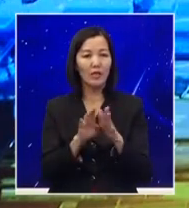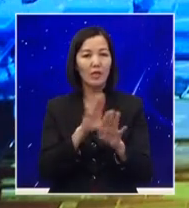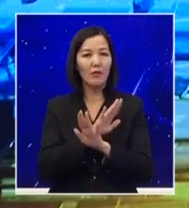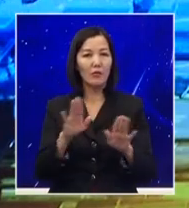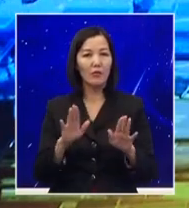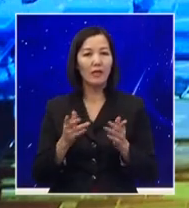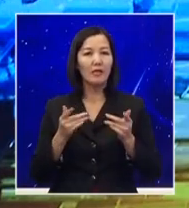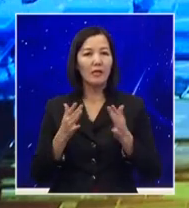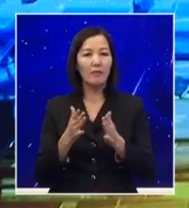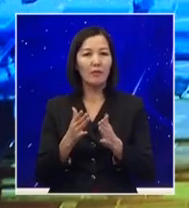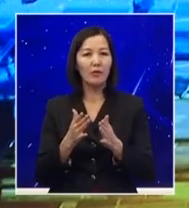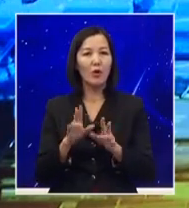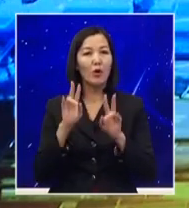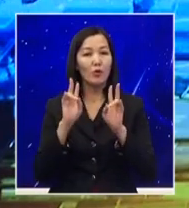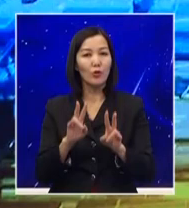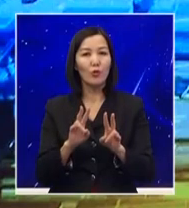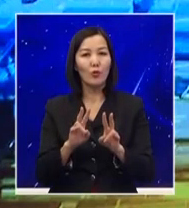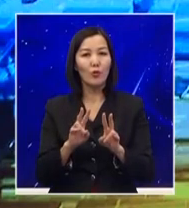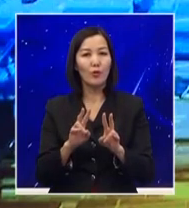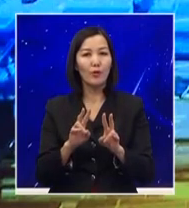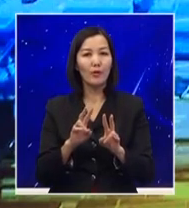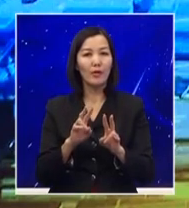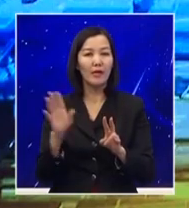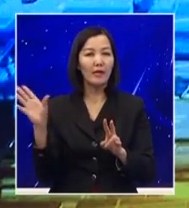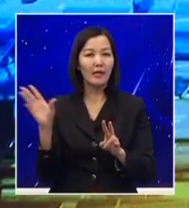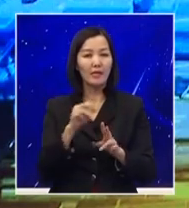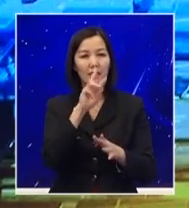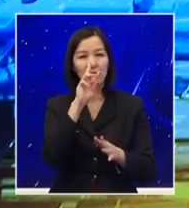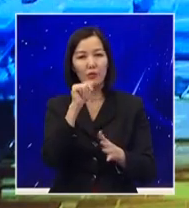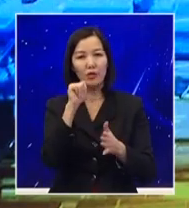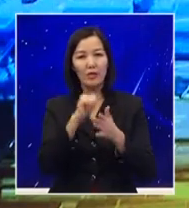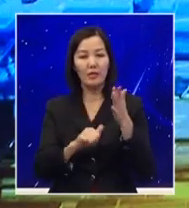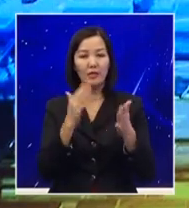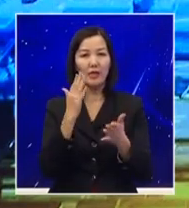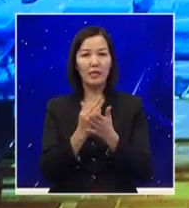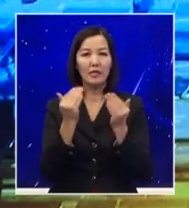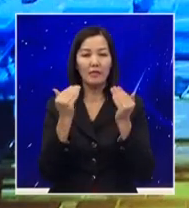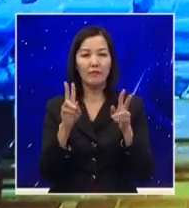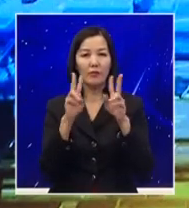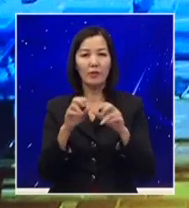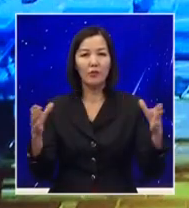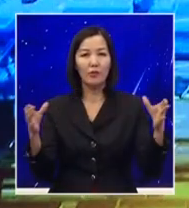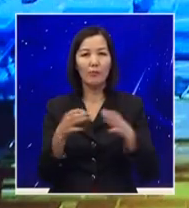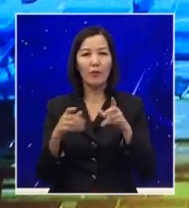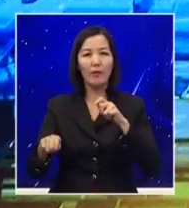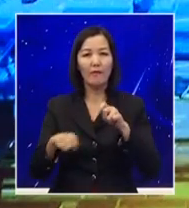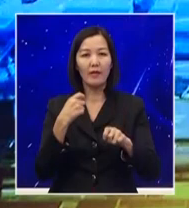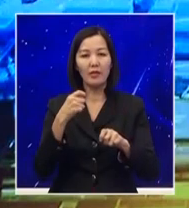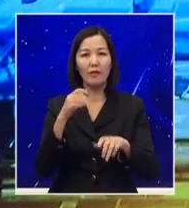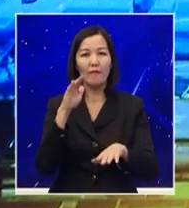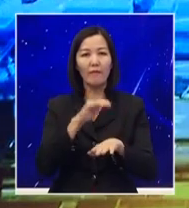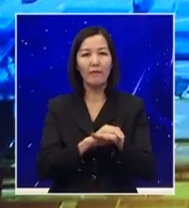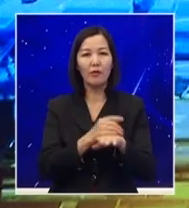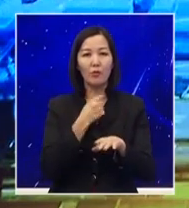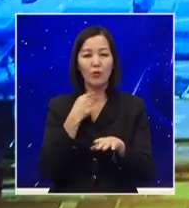требования. Однако санитарных правил придерживаются не все. Сегодня мониторинговая группа по выявлению нарушений в городе Талдыкорган